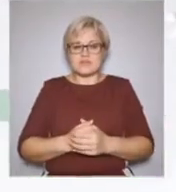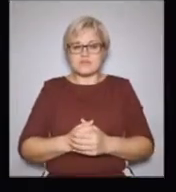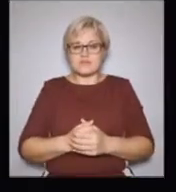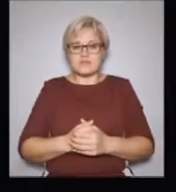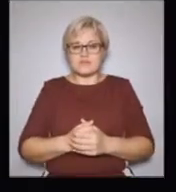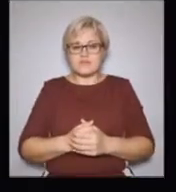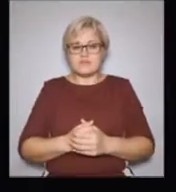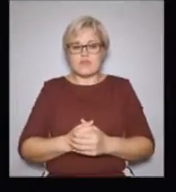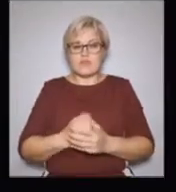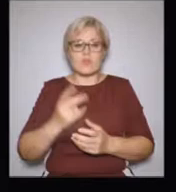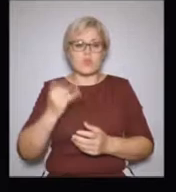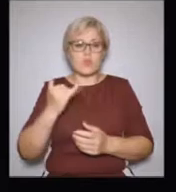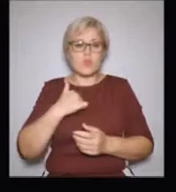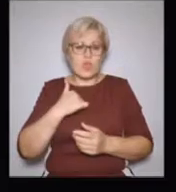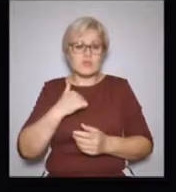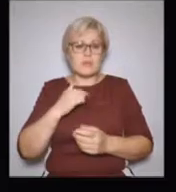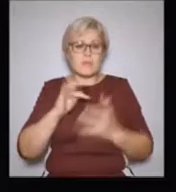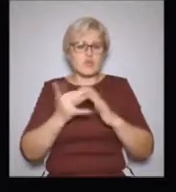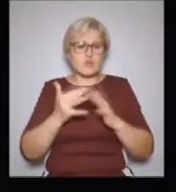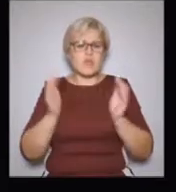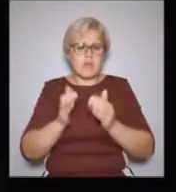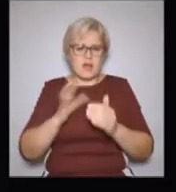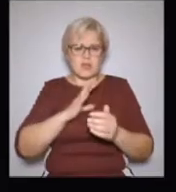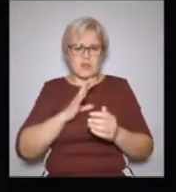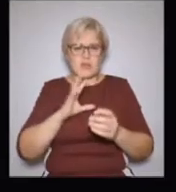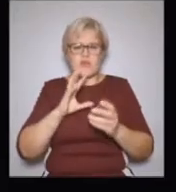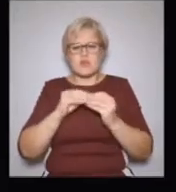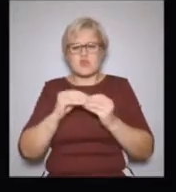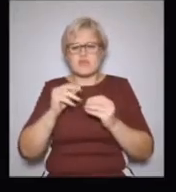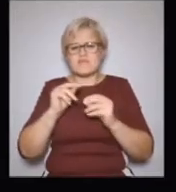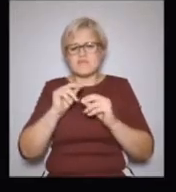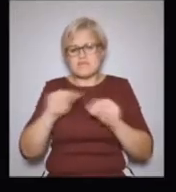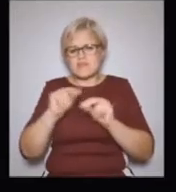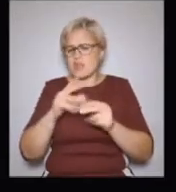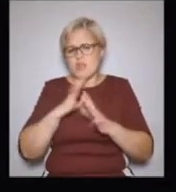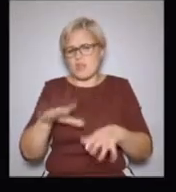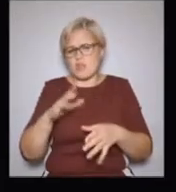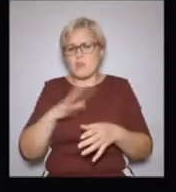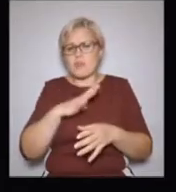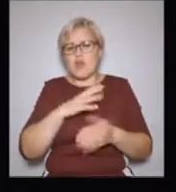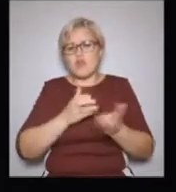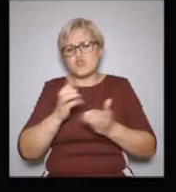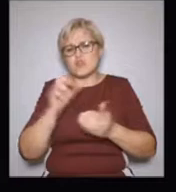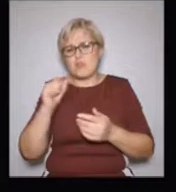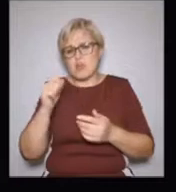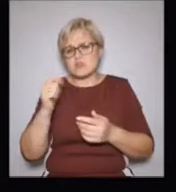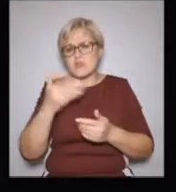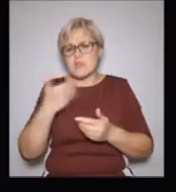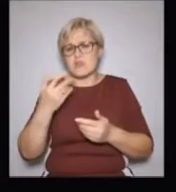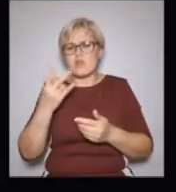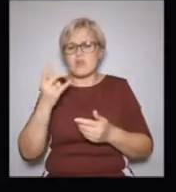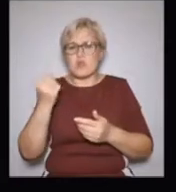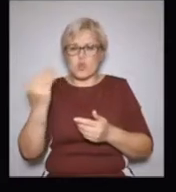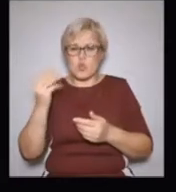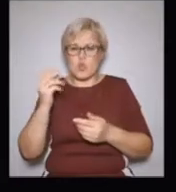у нас поселок маленький было особо секции не было много было лыжная база вот мы и не сердце